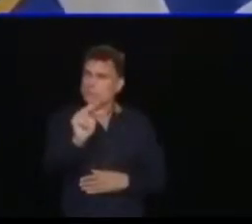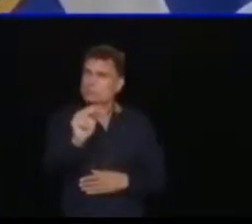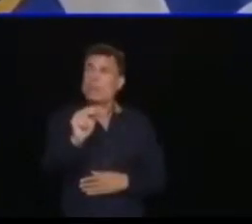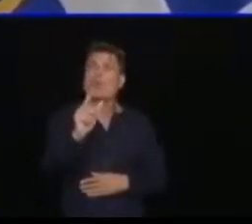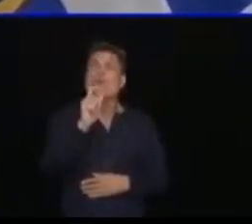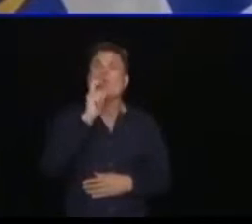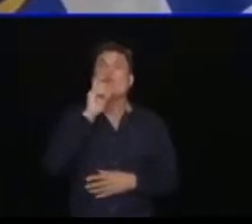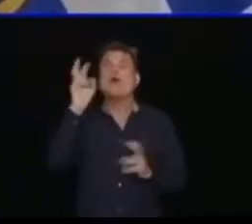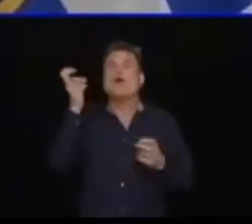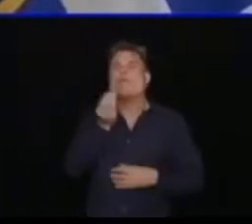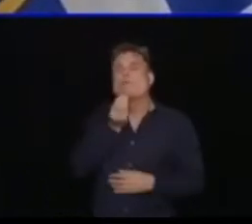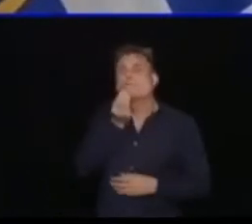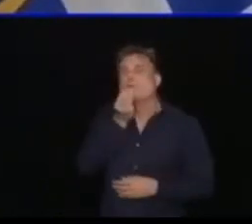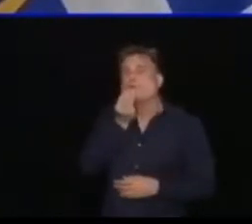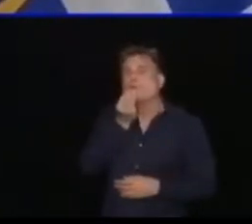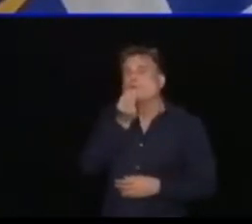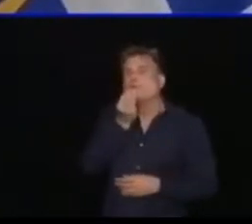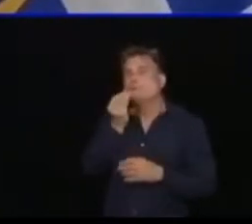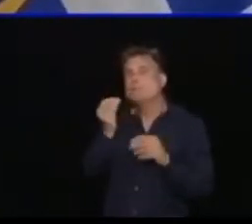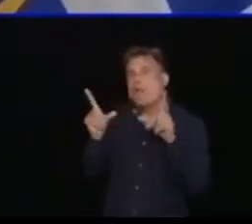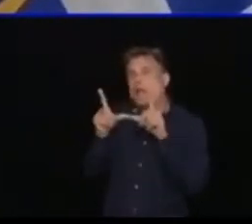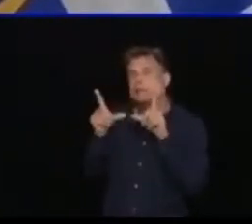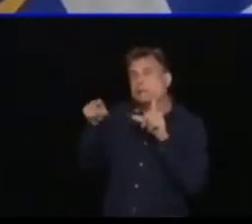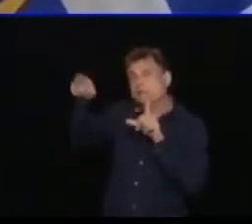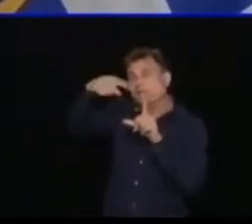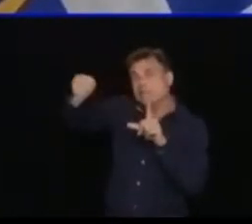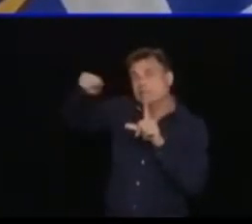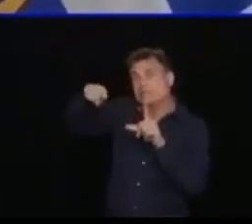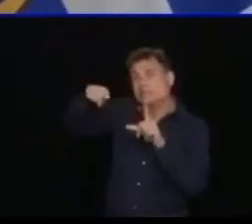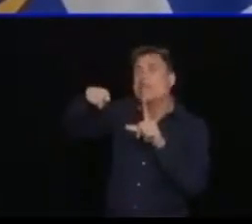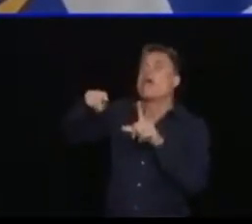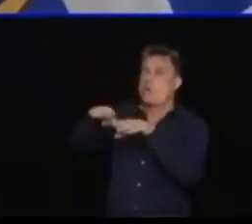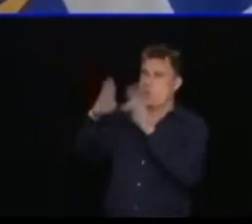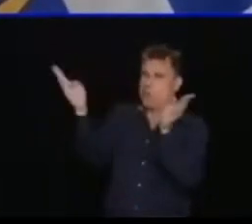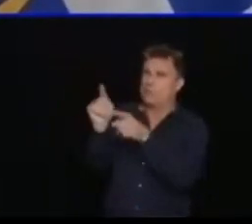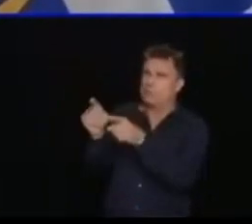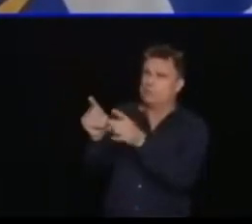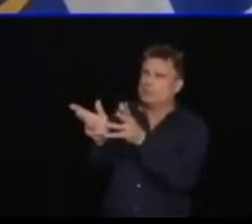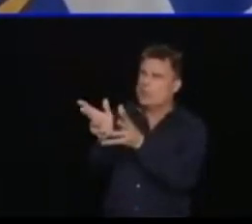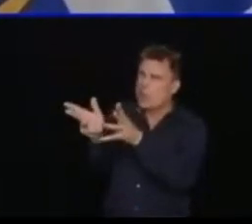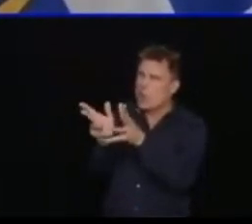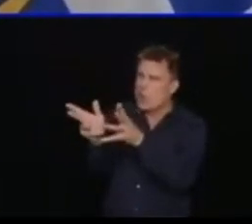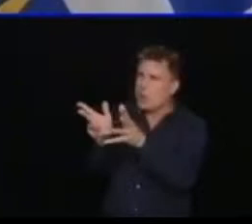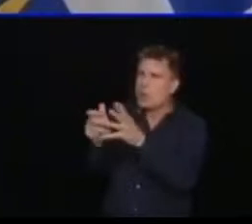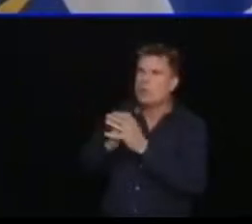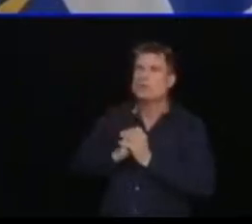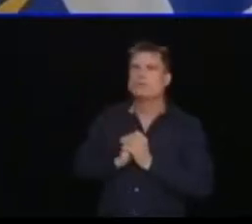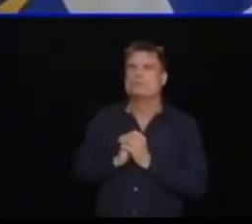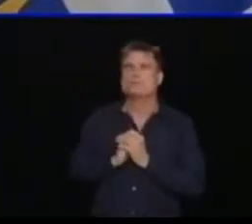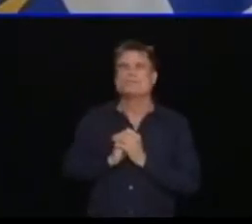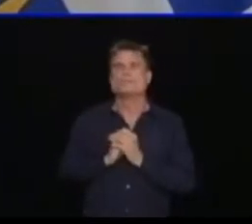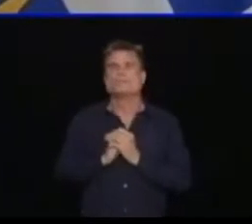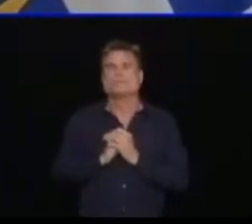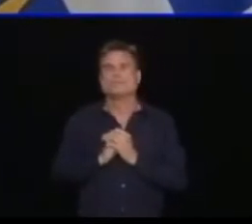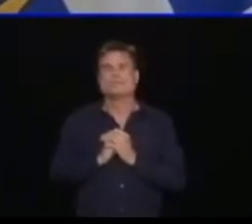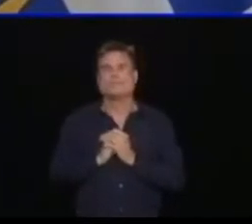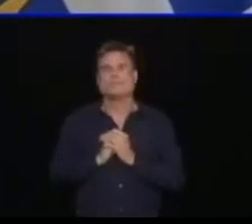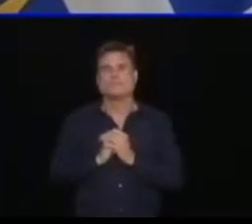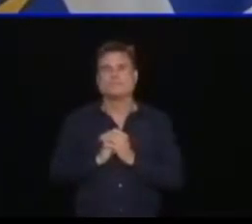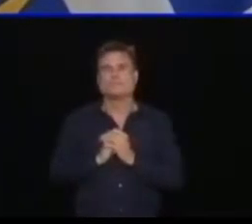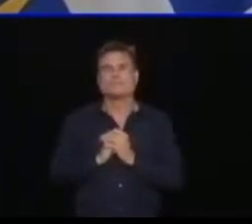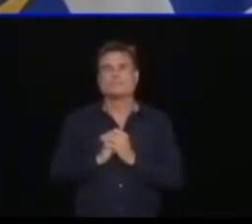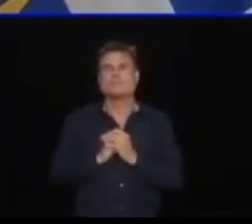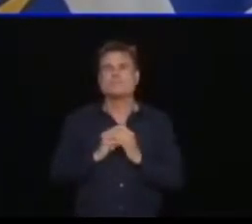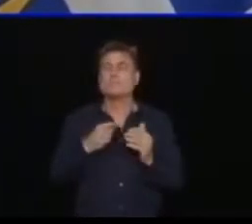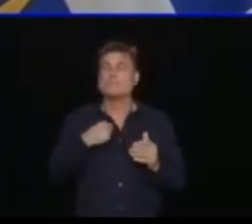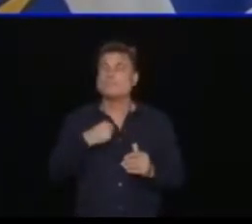guess. 执照的发放 And 等 yes, 等 we talked about this a little bit before. 我们过去 I 也 think 是谈过这些事情 we need to balance 我们 the 也是希